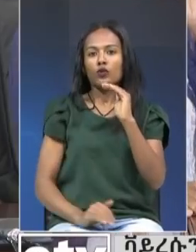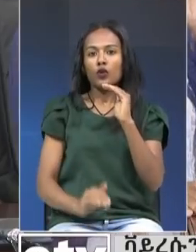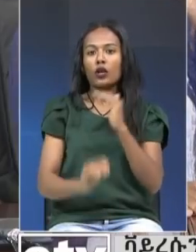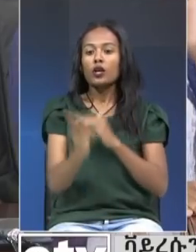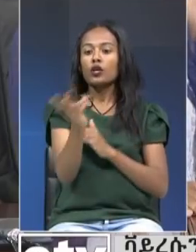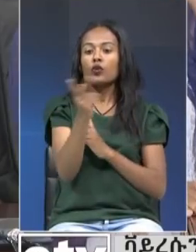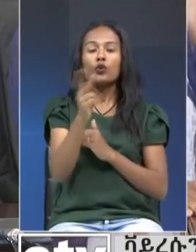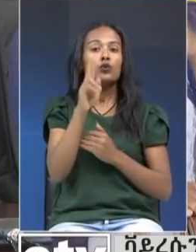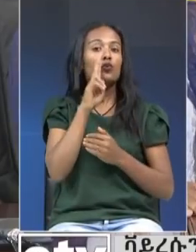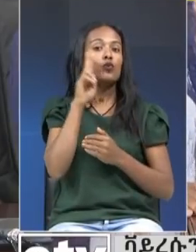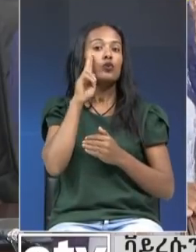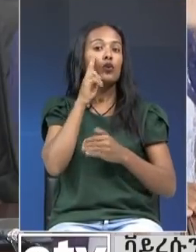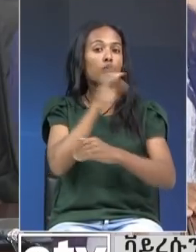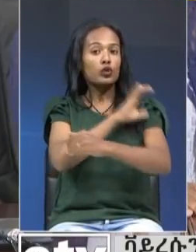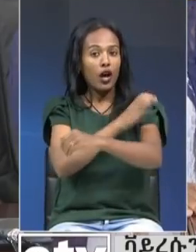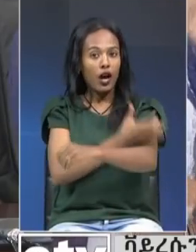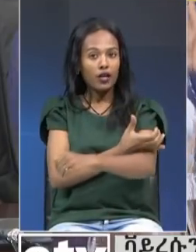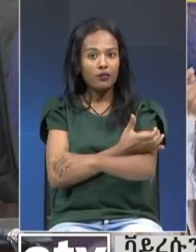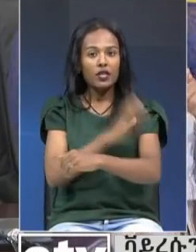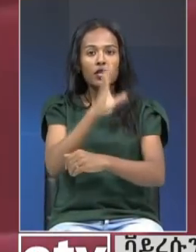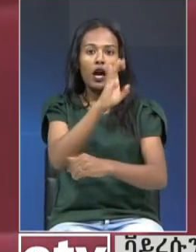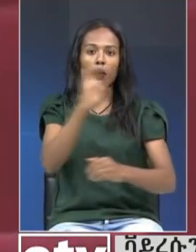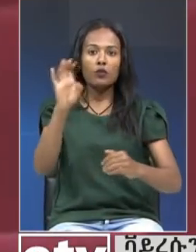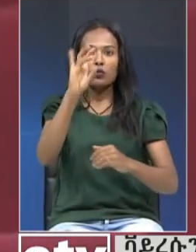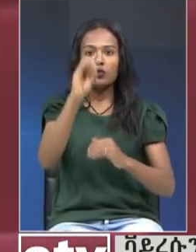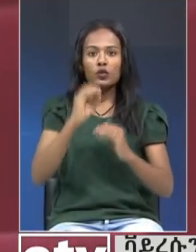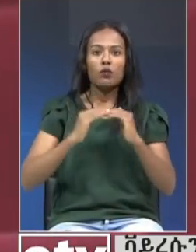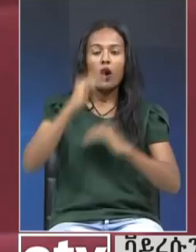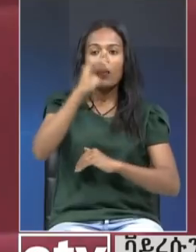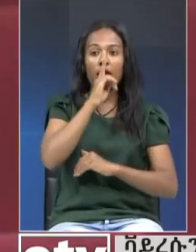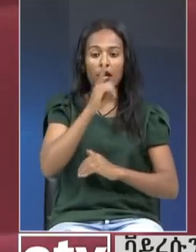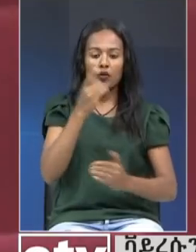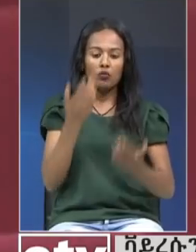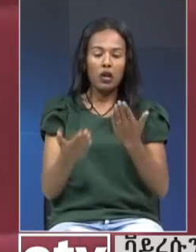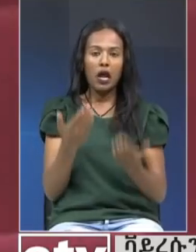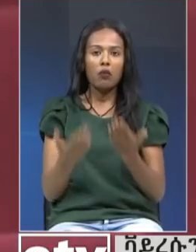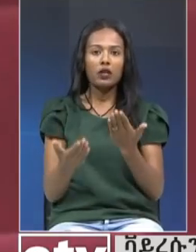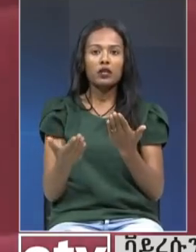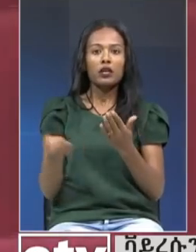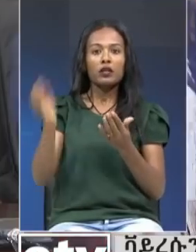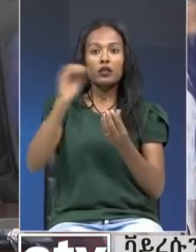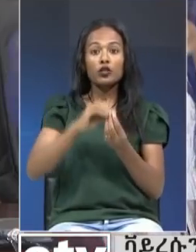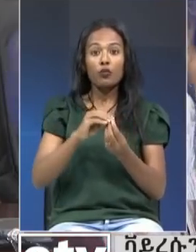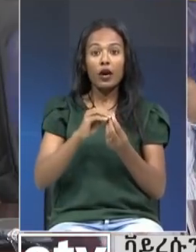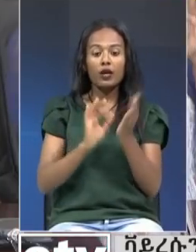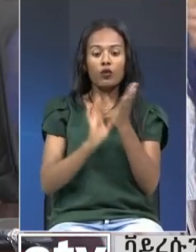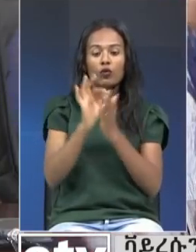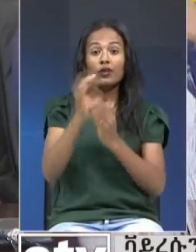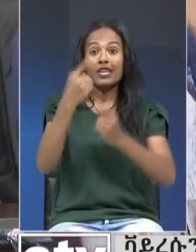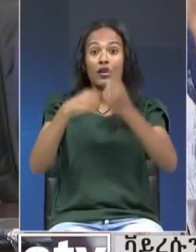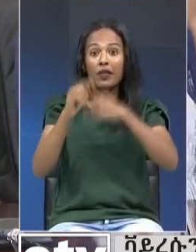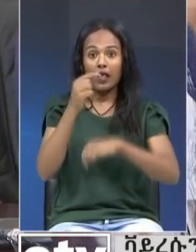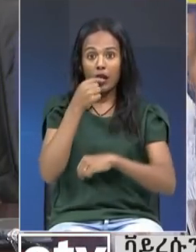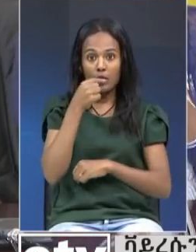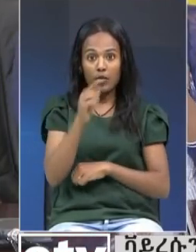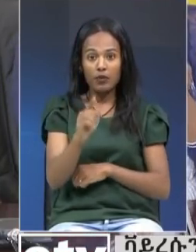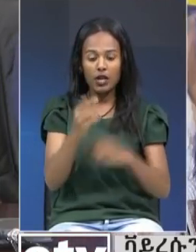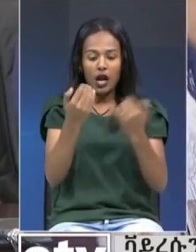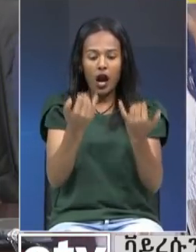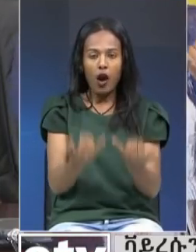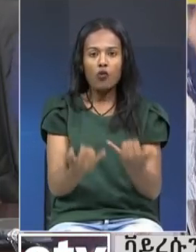የሁለቱ ሆቴሎች አቅም ከ570 በላይ ነው። ምናልባት ተጨማሪ ቁጥር ይመጣል በሚል